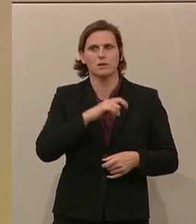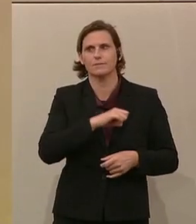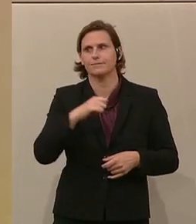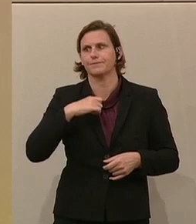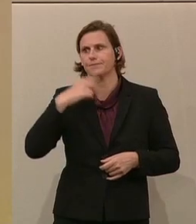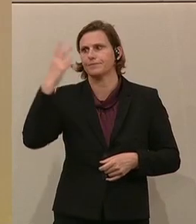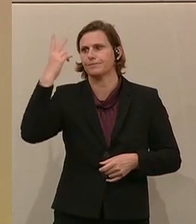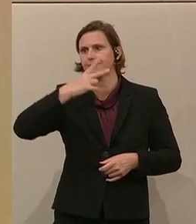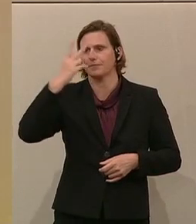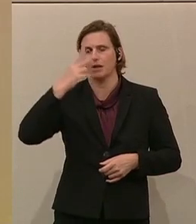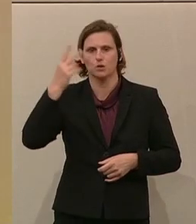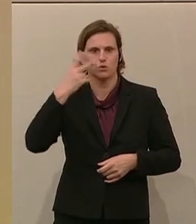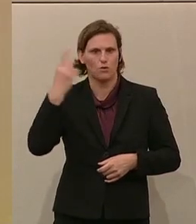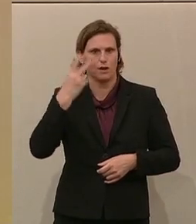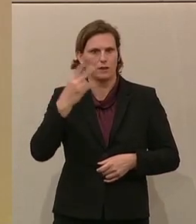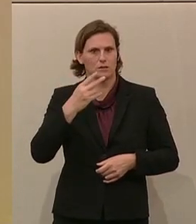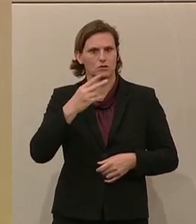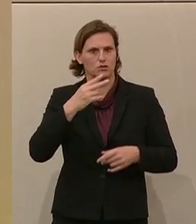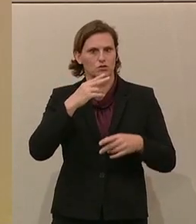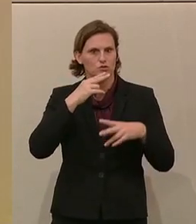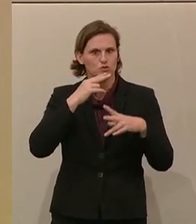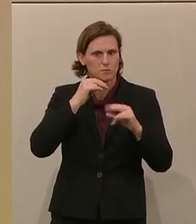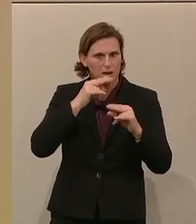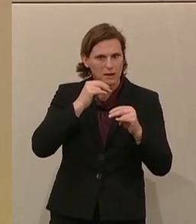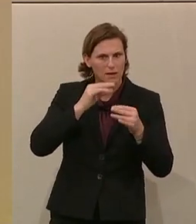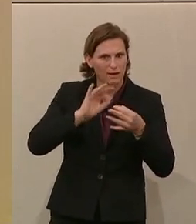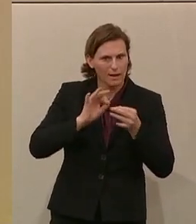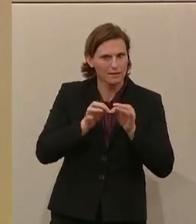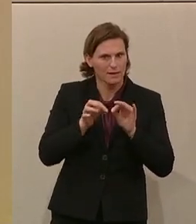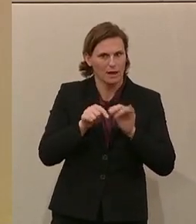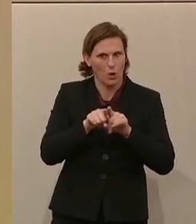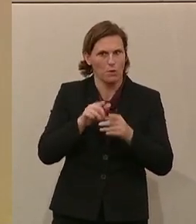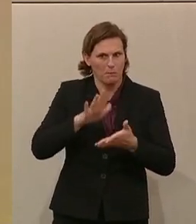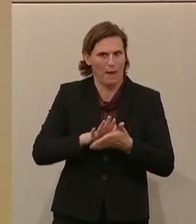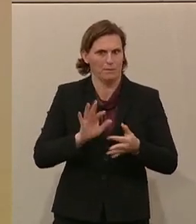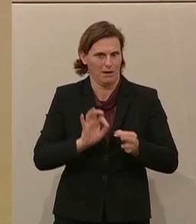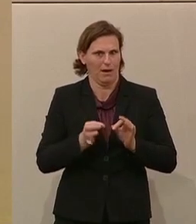ist ein slowenischsprachiger Kärntner oder ein slowenischer Kärntner ein Kärntner.